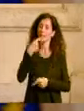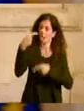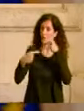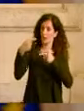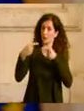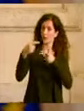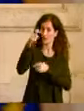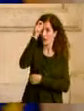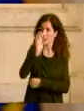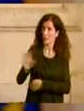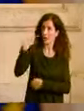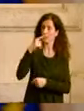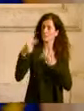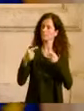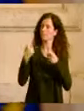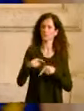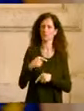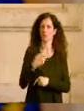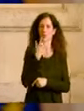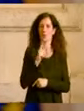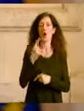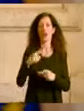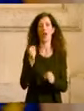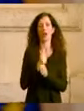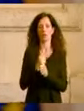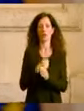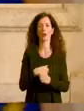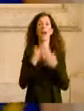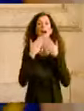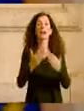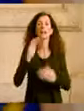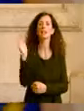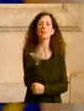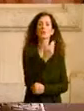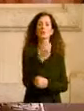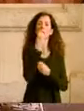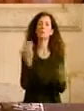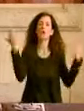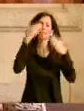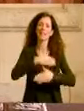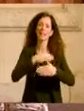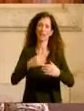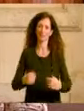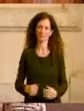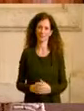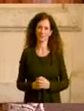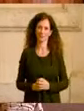competitors, stiamo lavorando a questo. Grazie a tutti, buonasera.